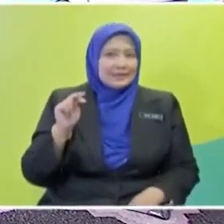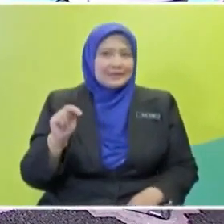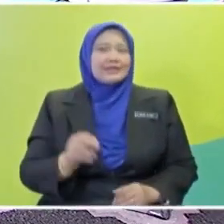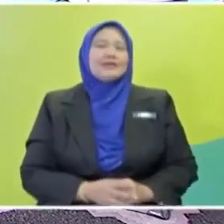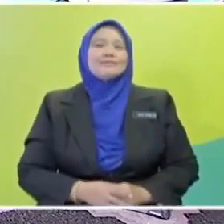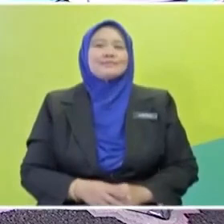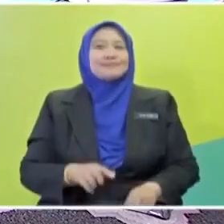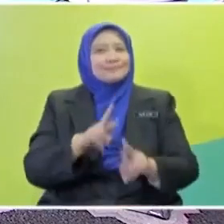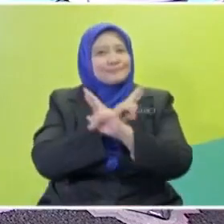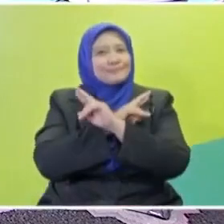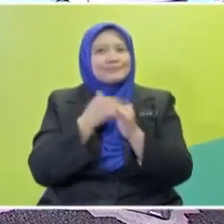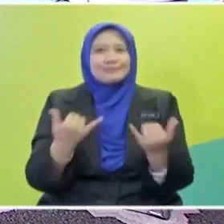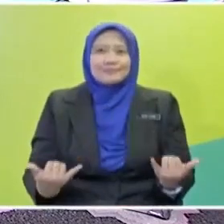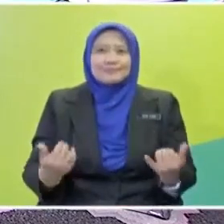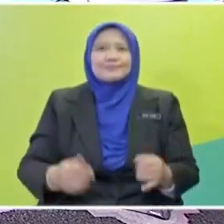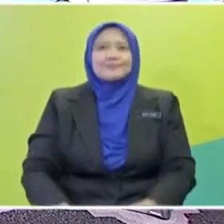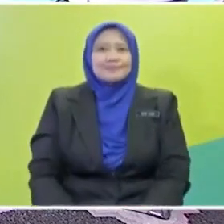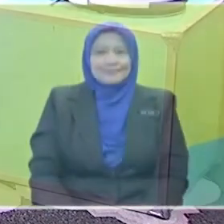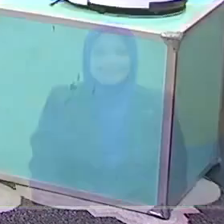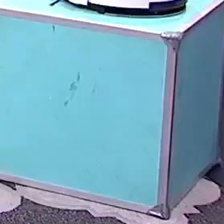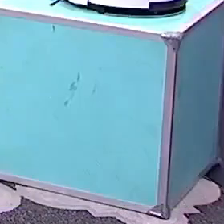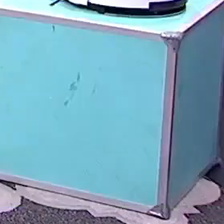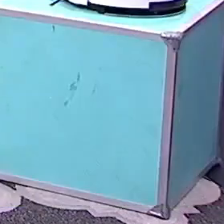TV KPM.